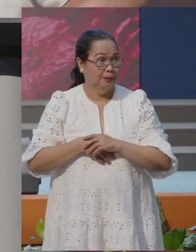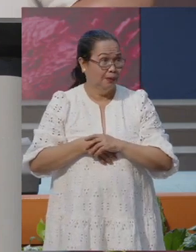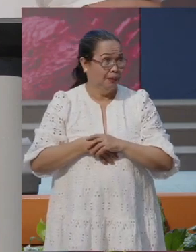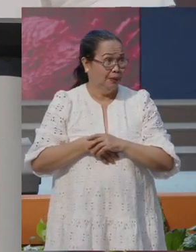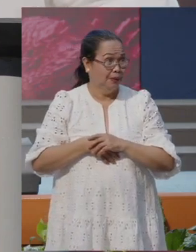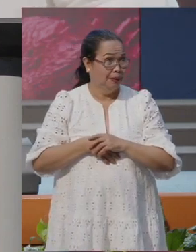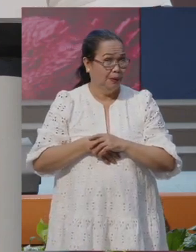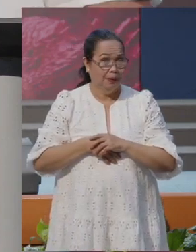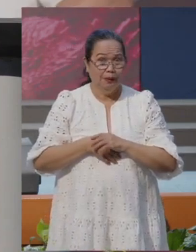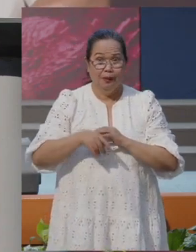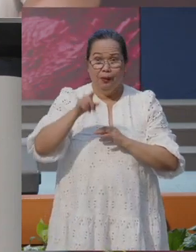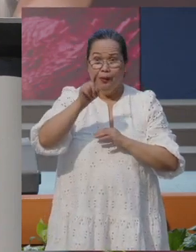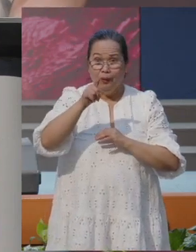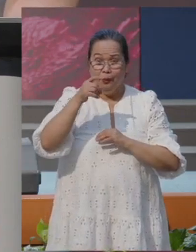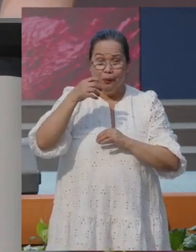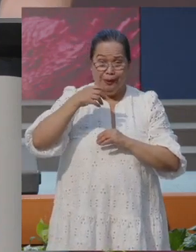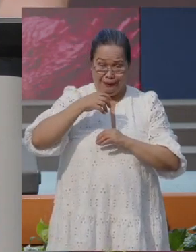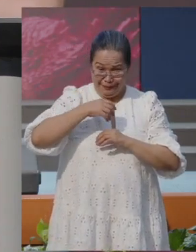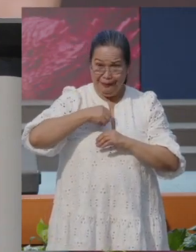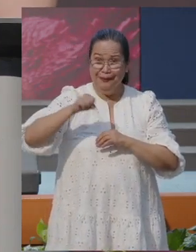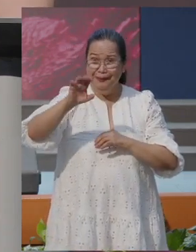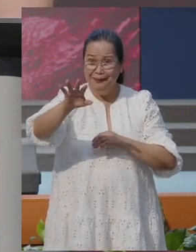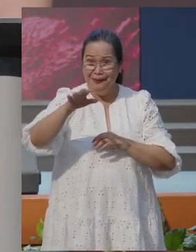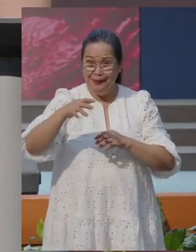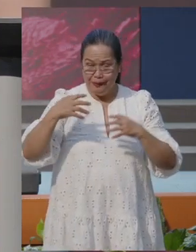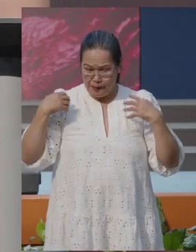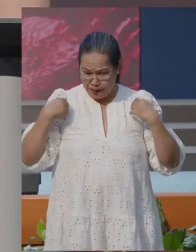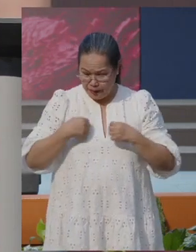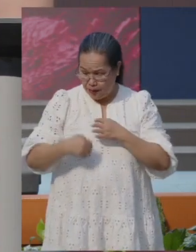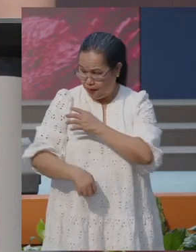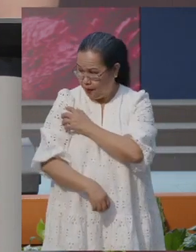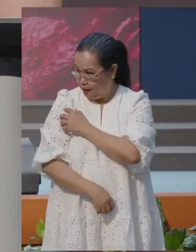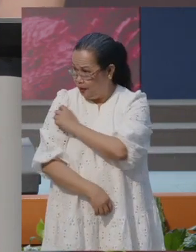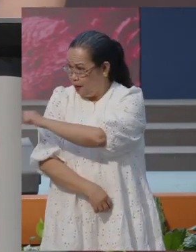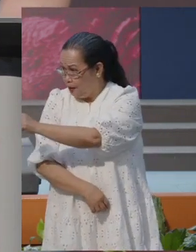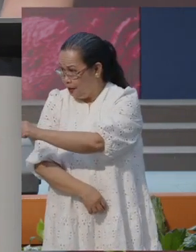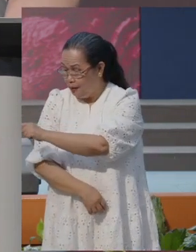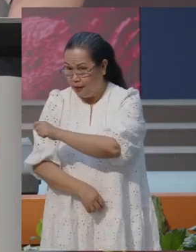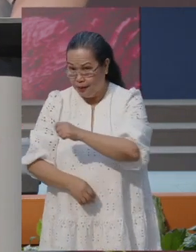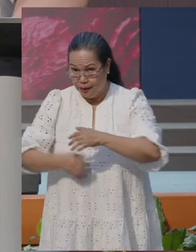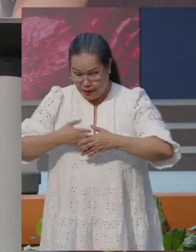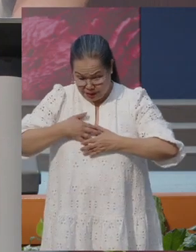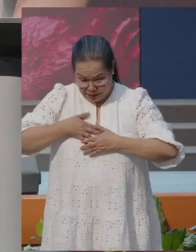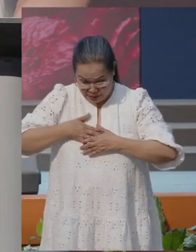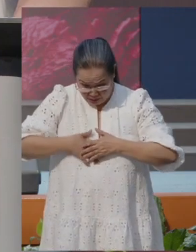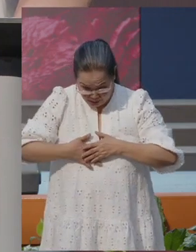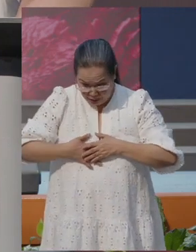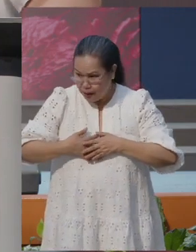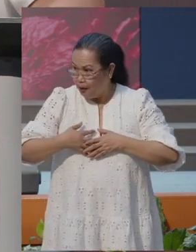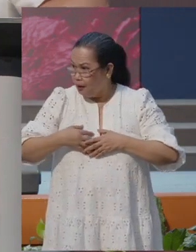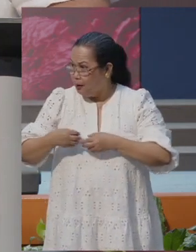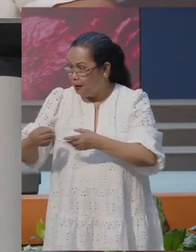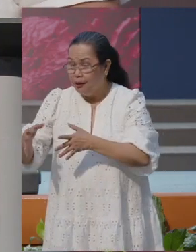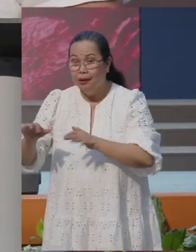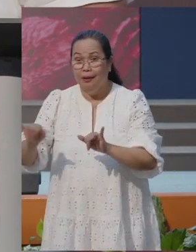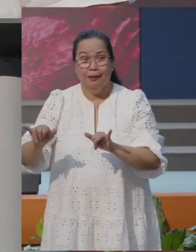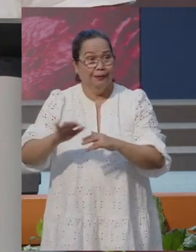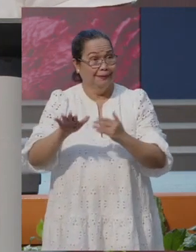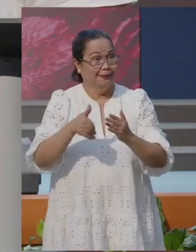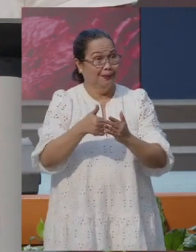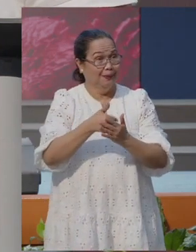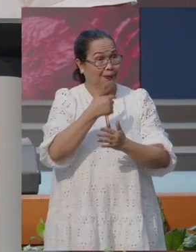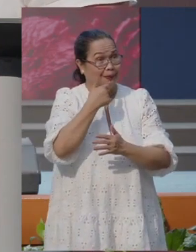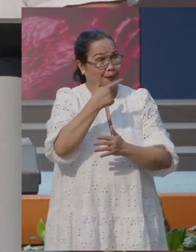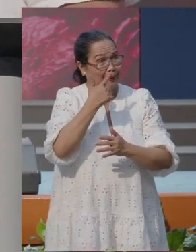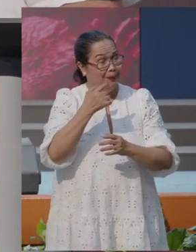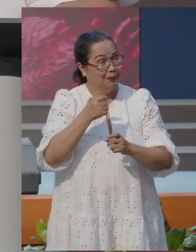And from one who takes away your cloak, do not withhold your tunic either. Give to everyone who begs